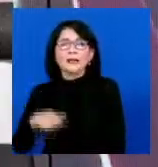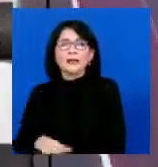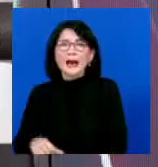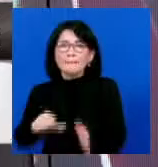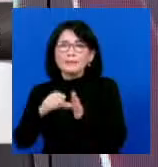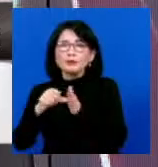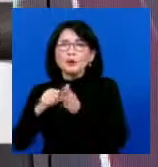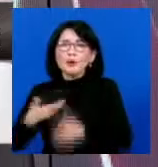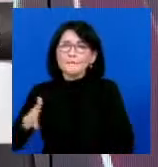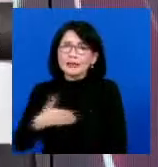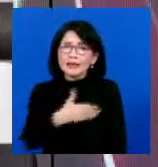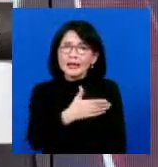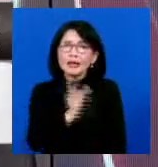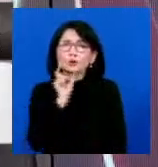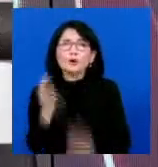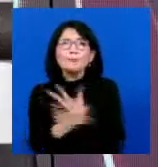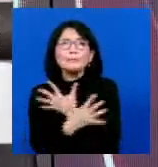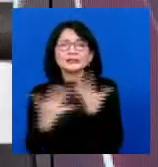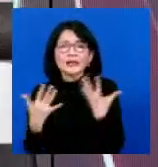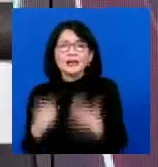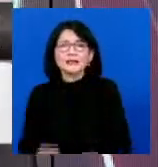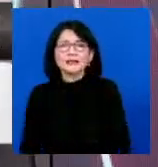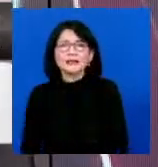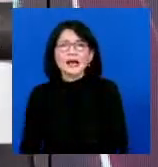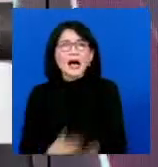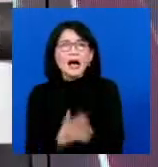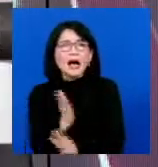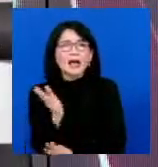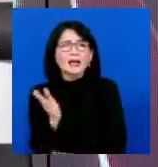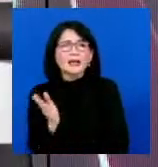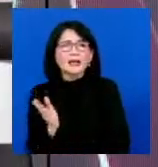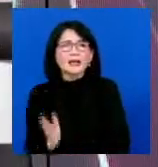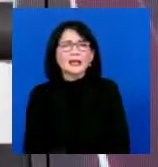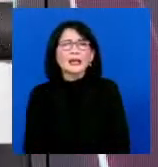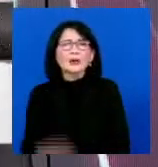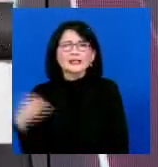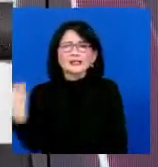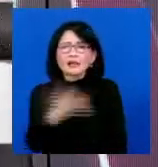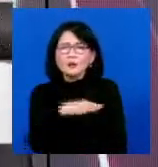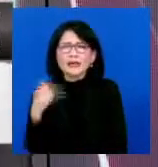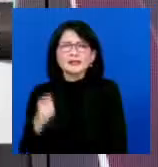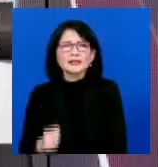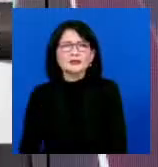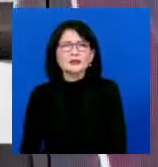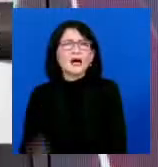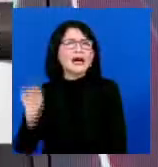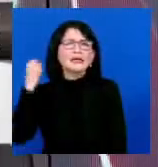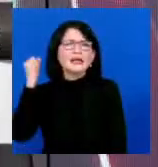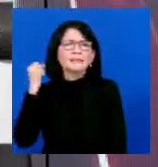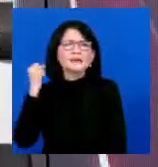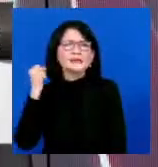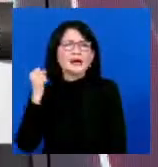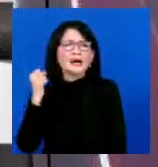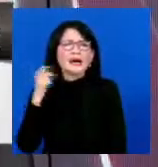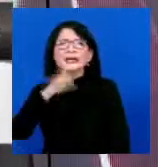perikanan yang sudah diberikan kepada masyarakat daya tangkap masyarakat lewat datang ke apa transportasi semut ini tidak bisa didampingi dengan